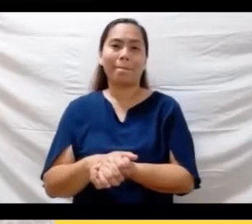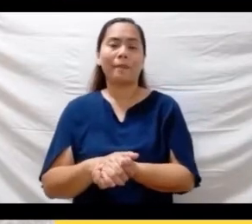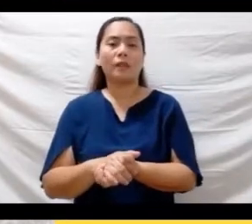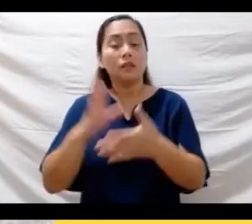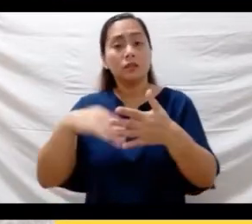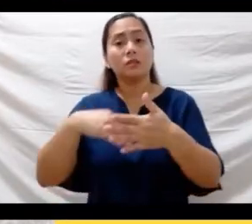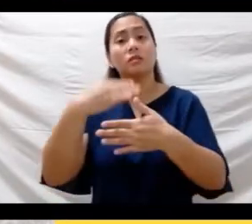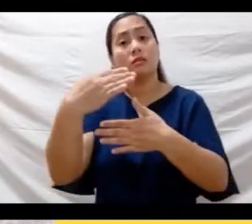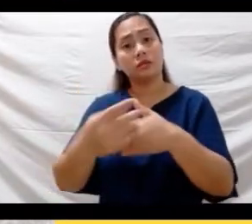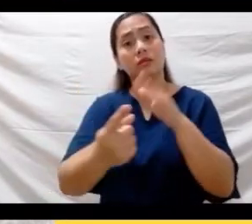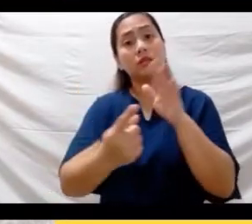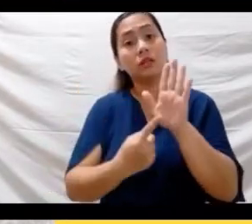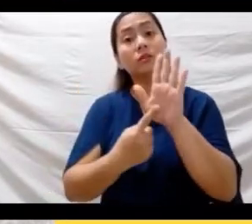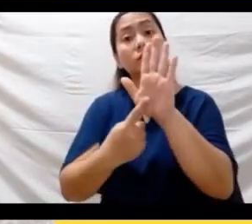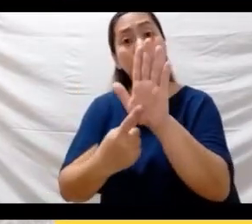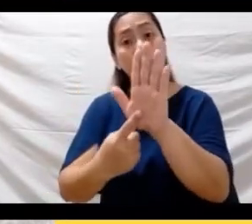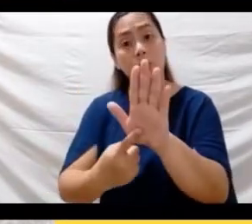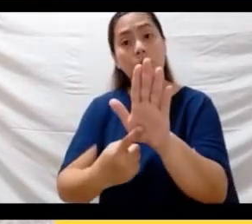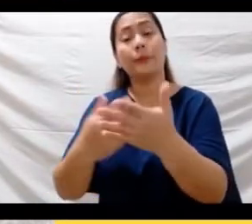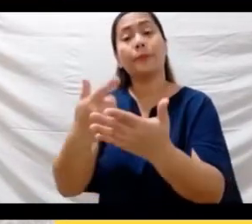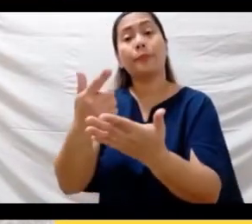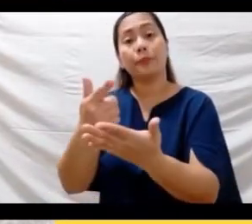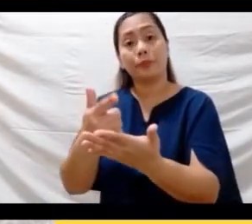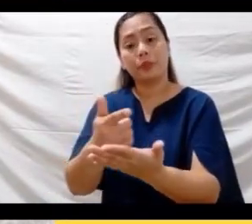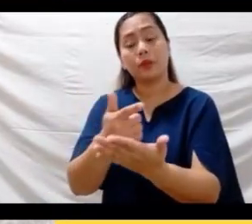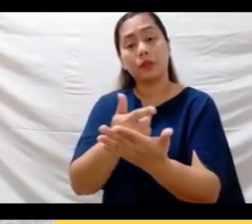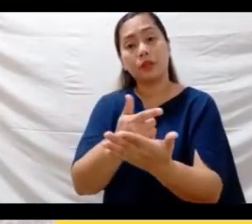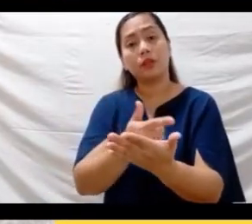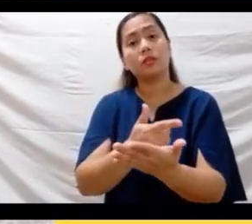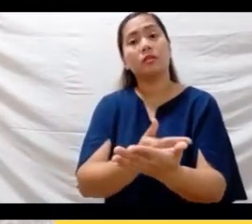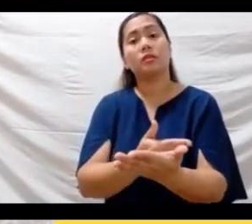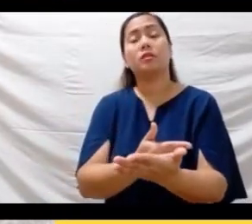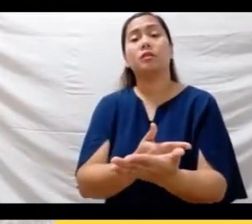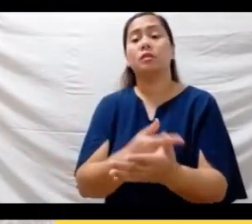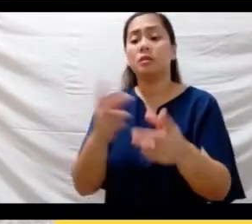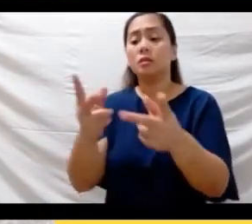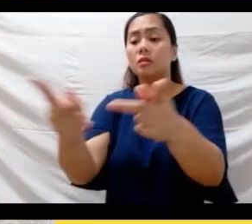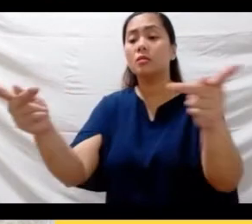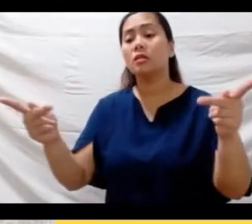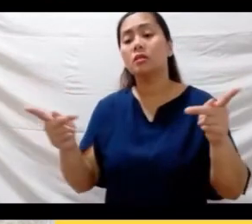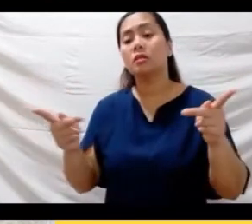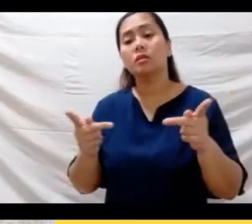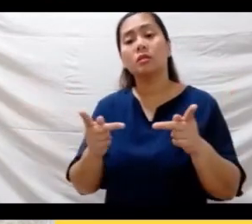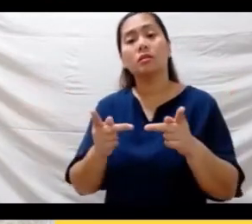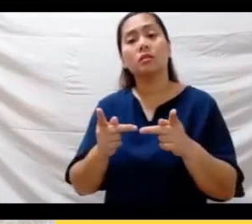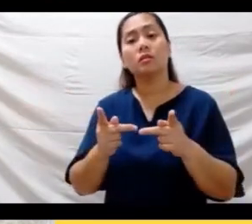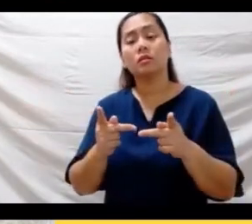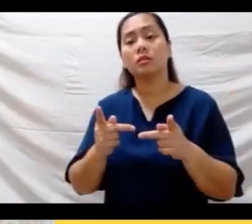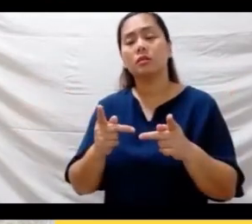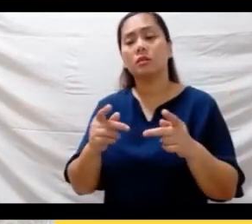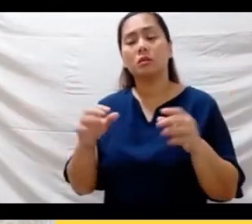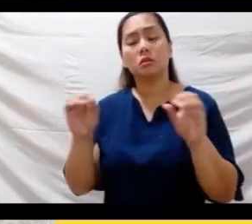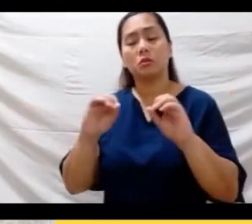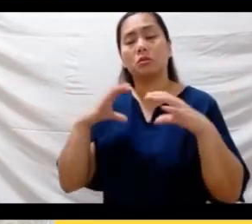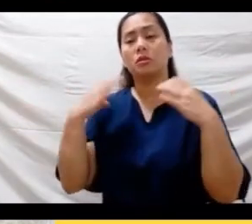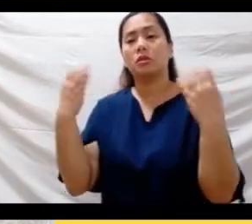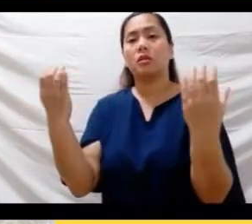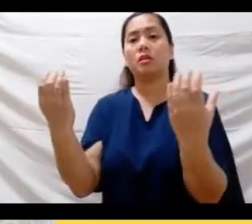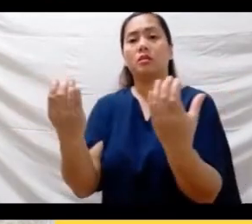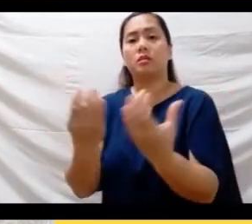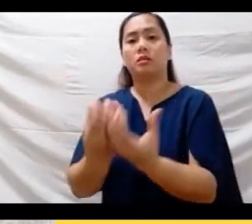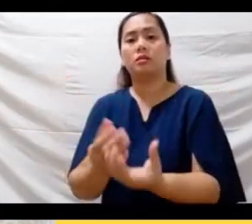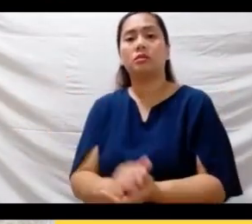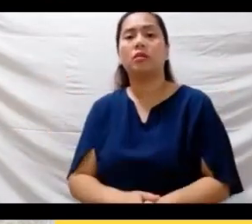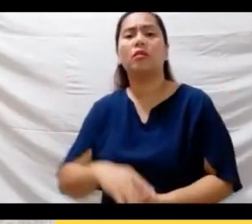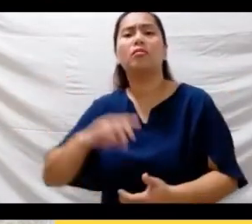Sumunod na ipinalabas ay ang mga listahan ng mga lugar na walang pasok. Ala,